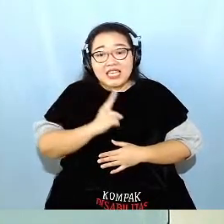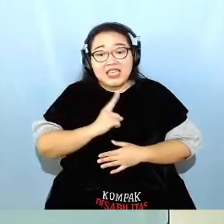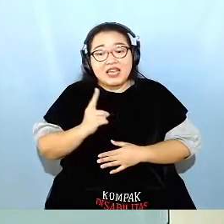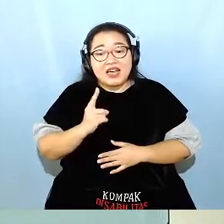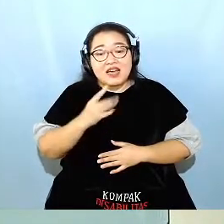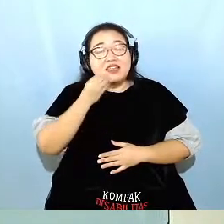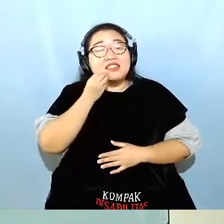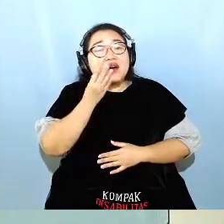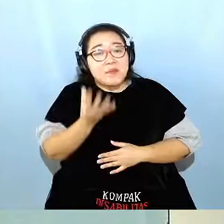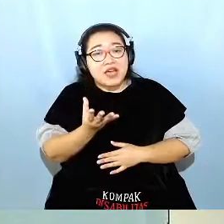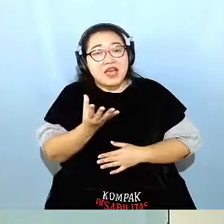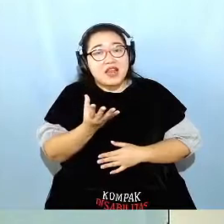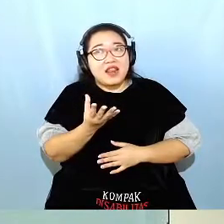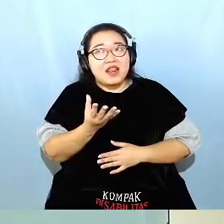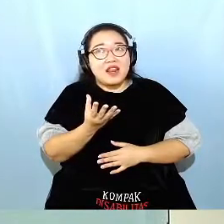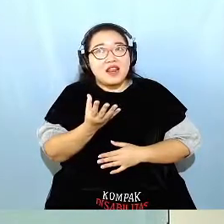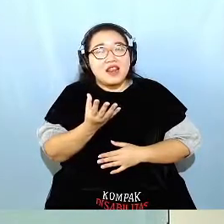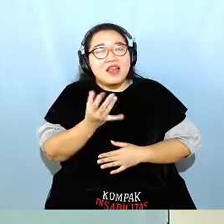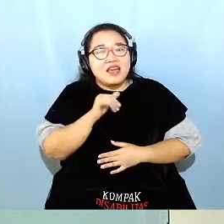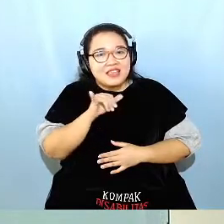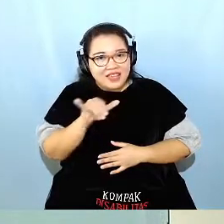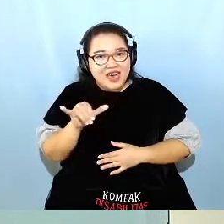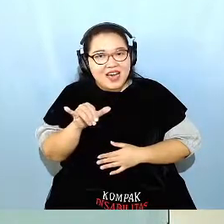bisa membesarkan hati orang lain,